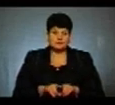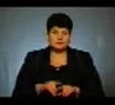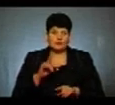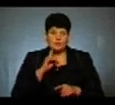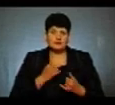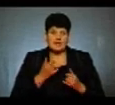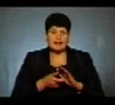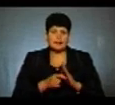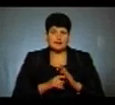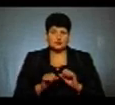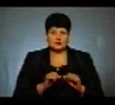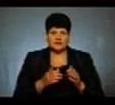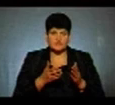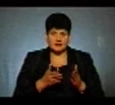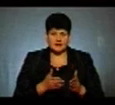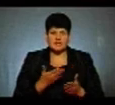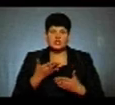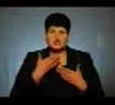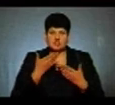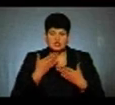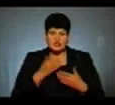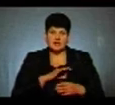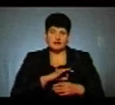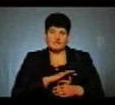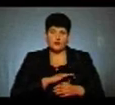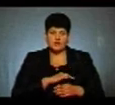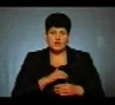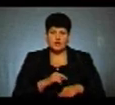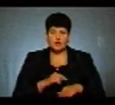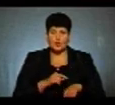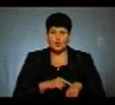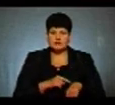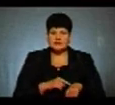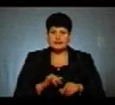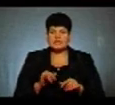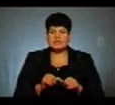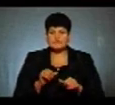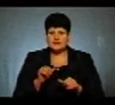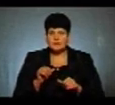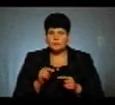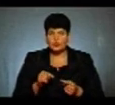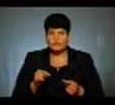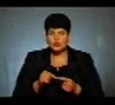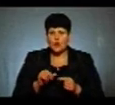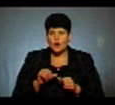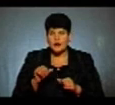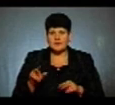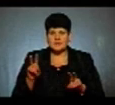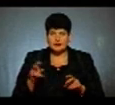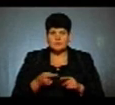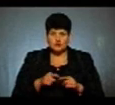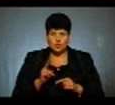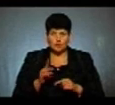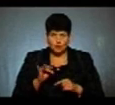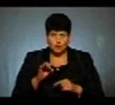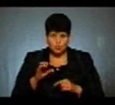керівника, який читає виховні, проводить виховні години, і відповідно окремі теми даного курсу